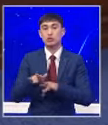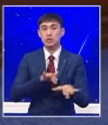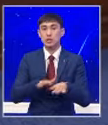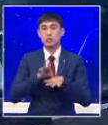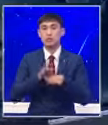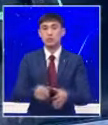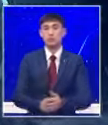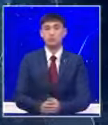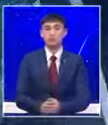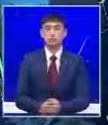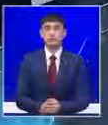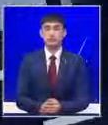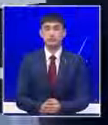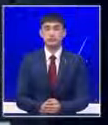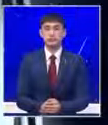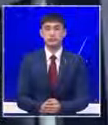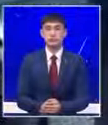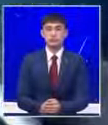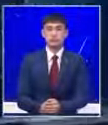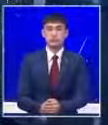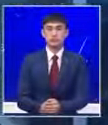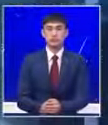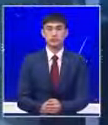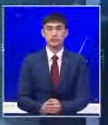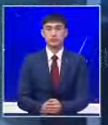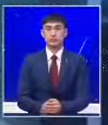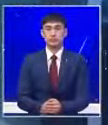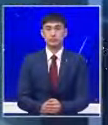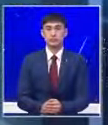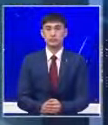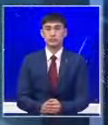шараларды өткізеді. Аяулым Жүрсінқызы, Айдос Қалиев, Жетісу телеарнасы, Алматы облысынан.